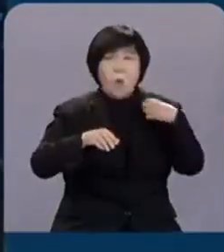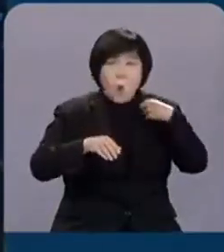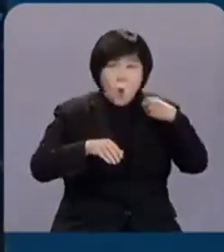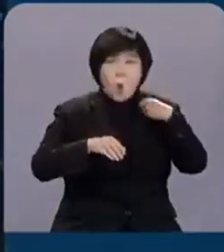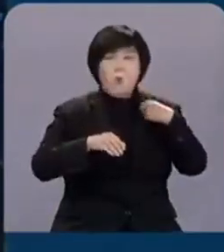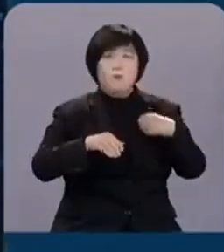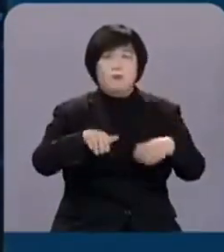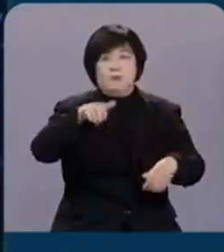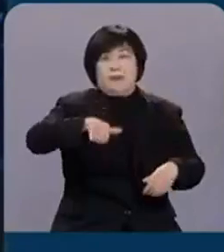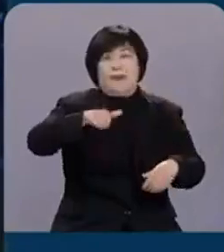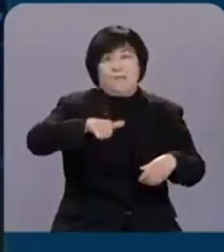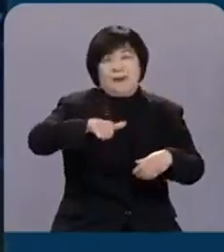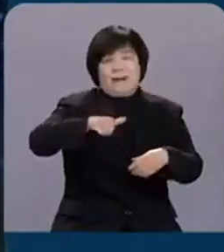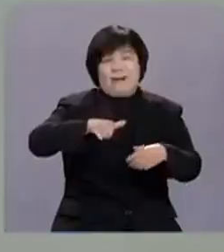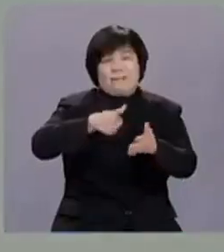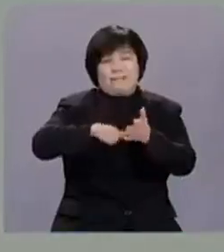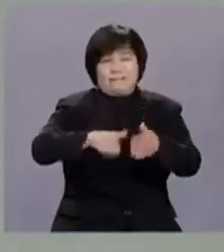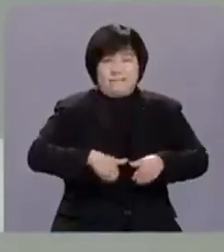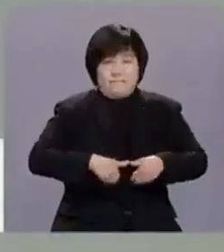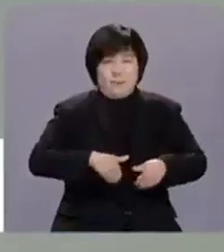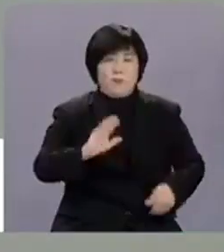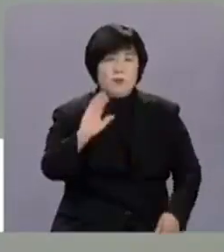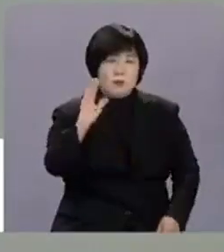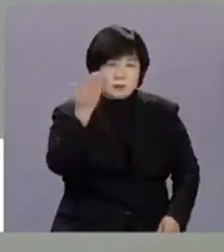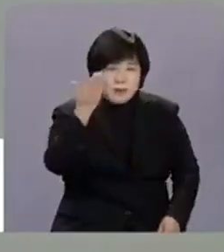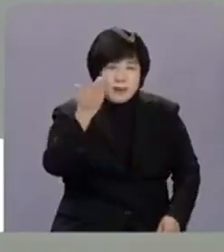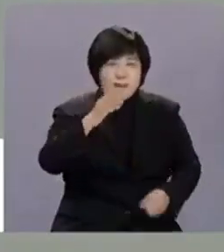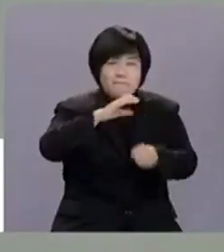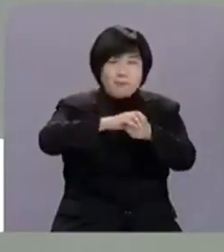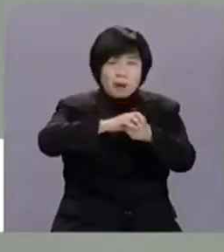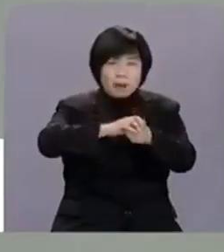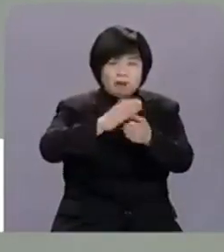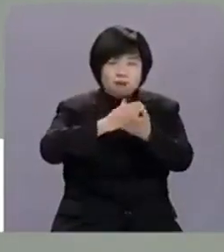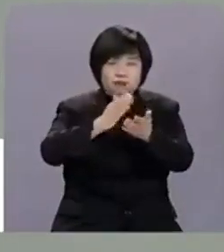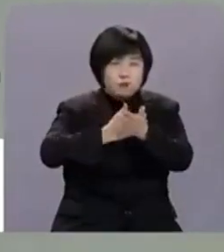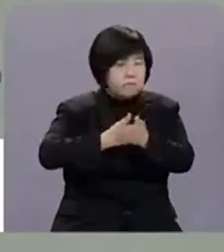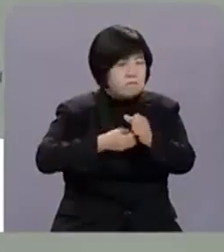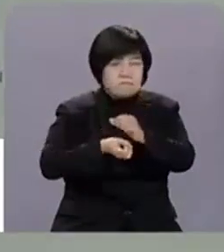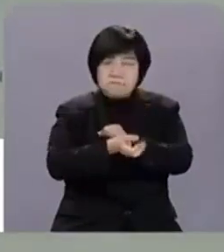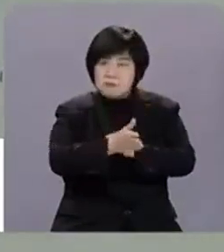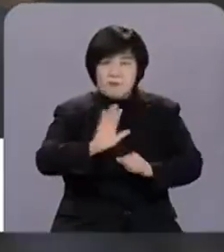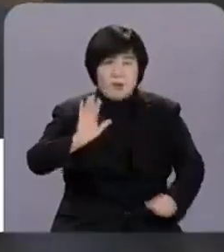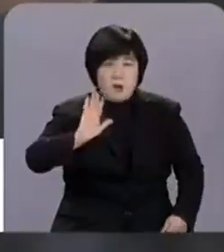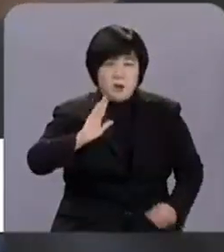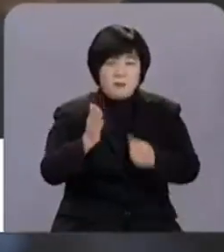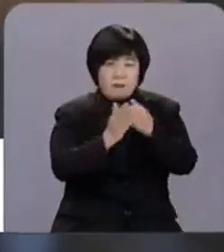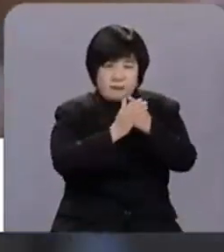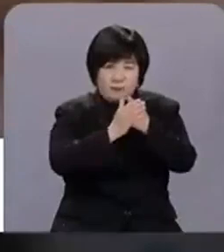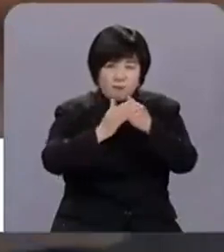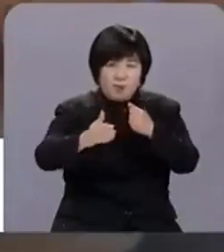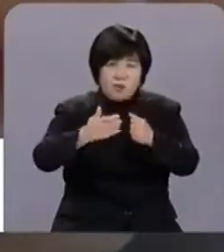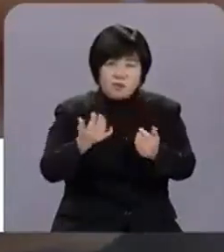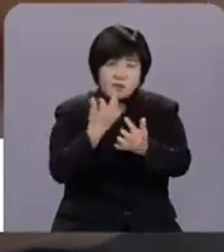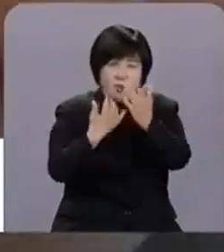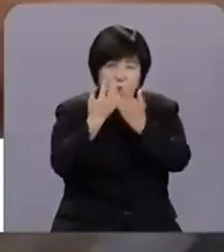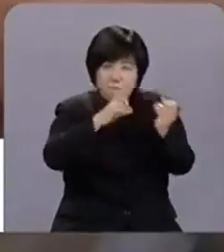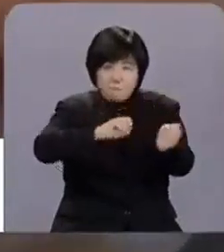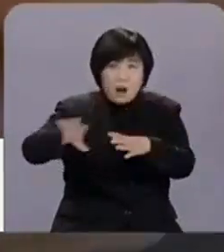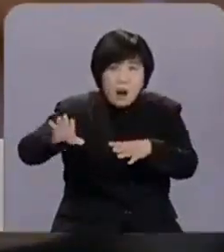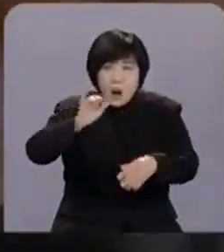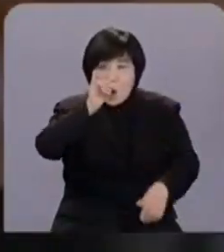원료가 됩니다 마계 나 찌른 분리 배출이 잘 안돼 그냥 태워 버리는 경우가 많은데 이 방식을 쓰면